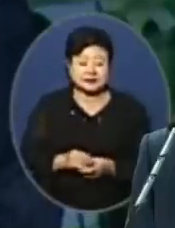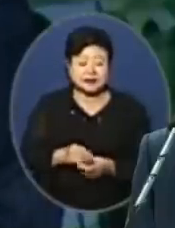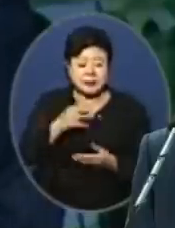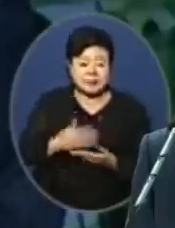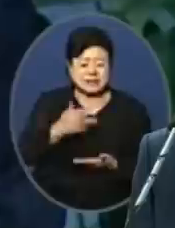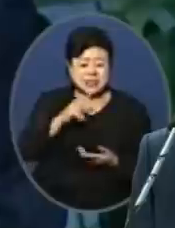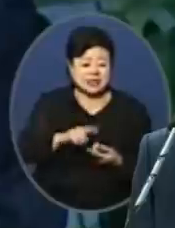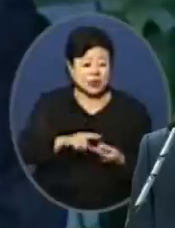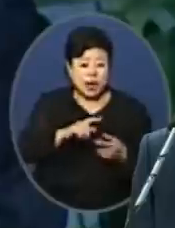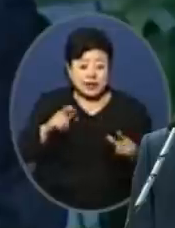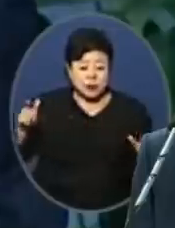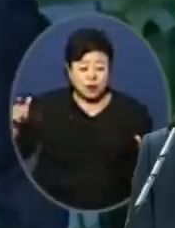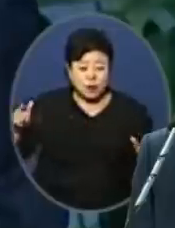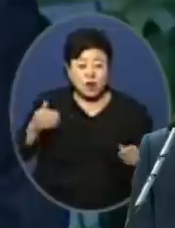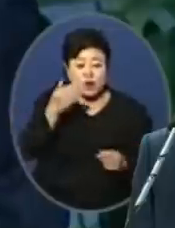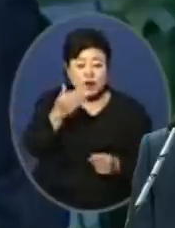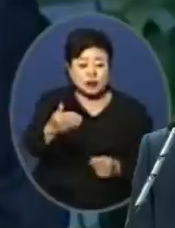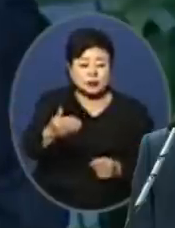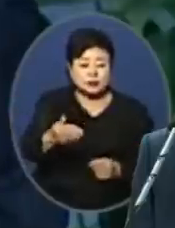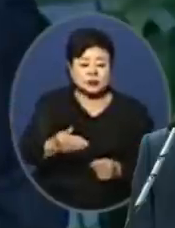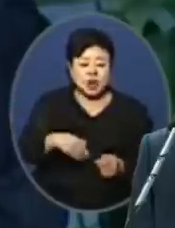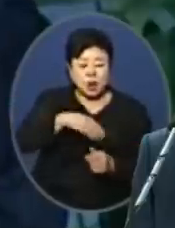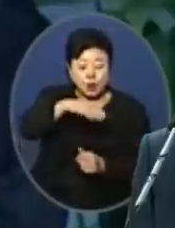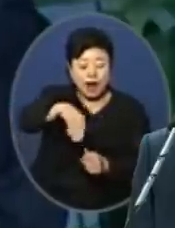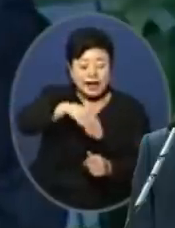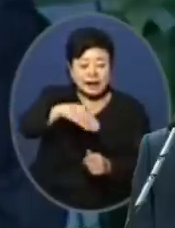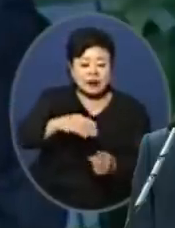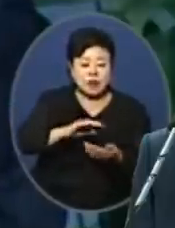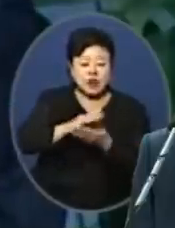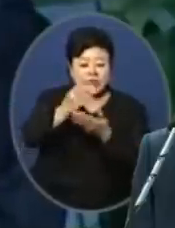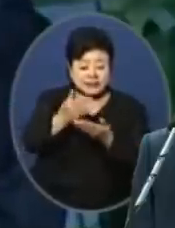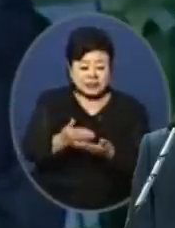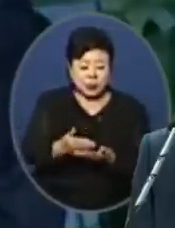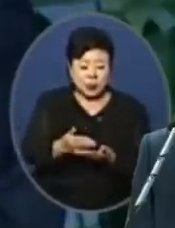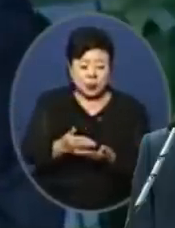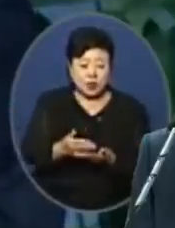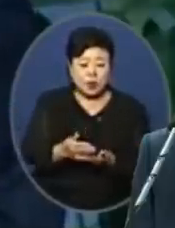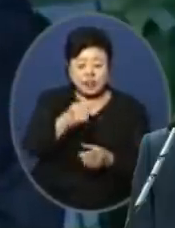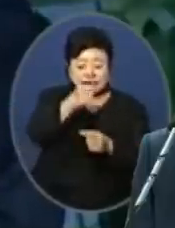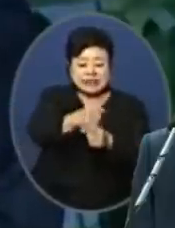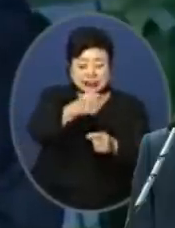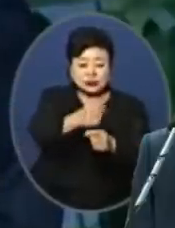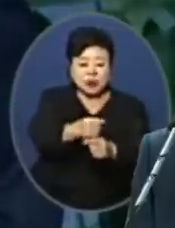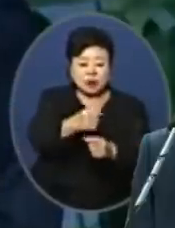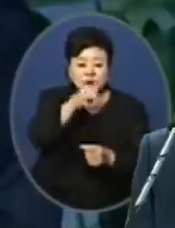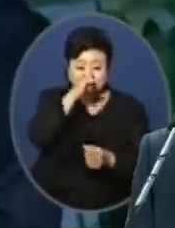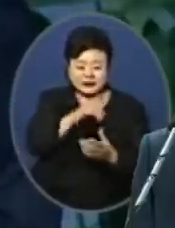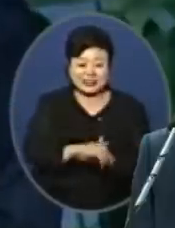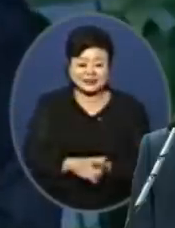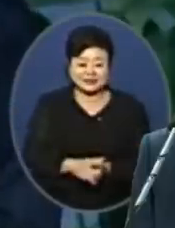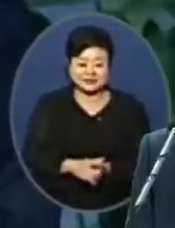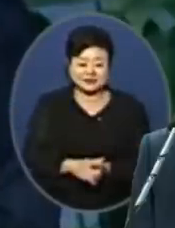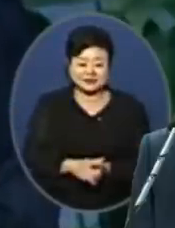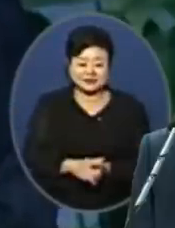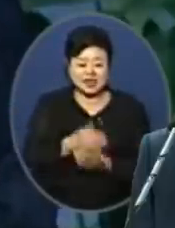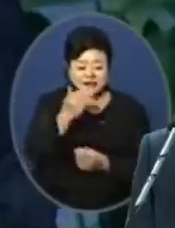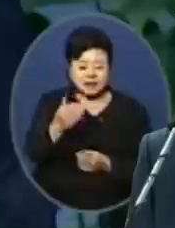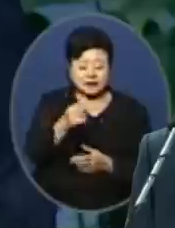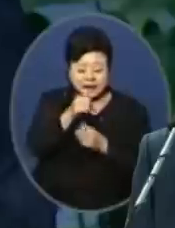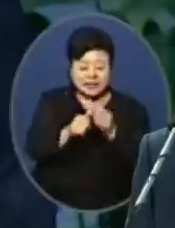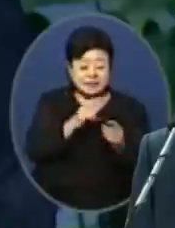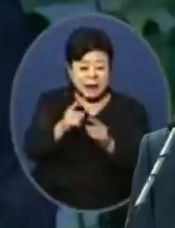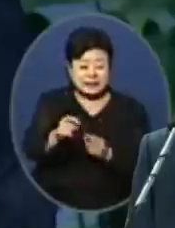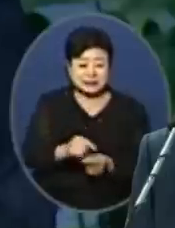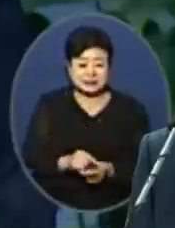사주팔자대로 사는 것이 아니라 여러분이 환경을 변화시키고 창조하는 것입니다. 여러분이